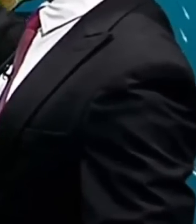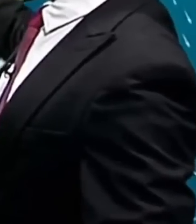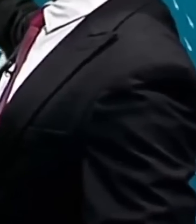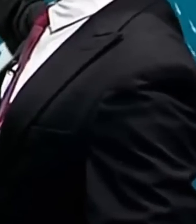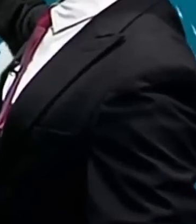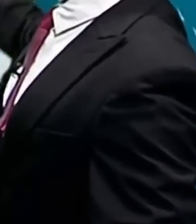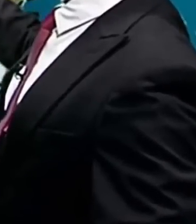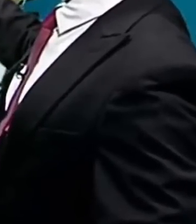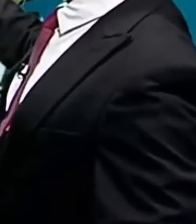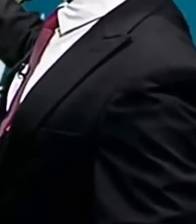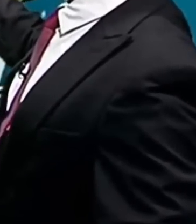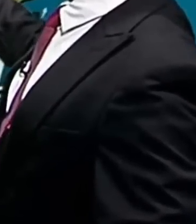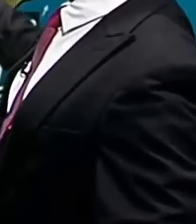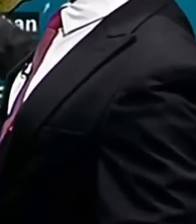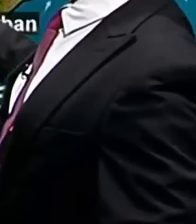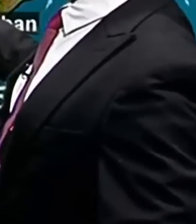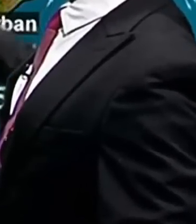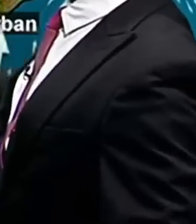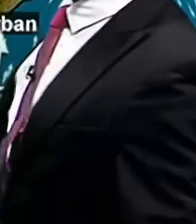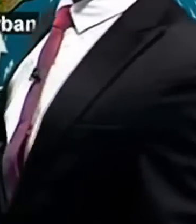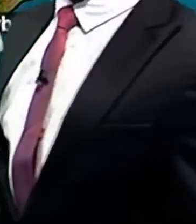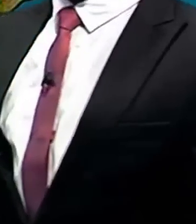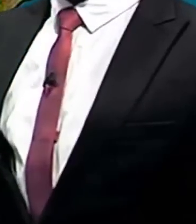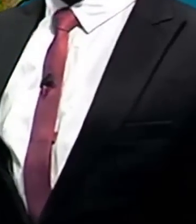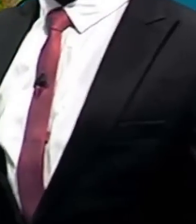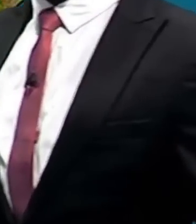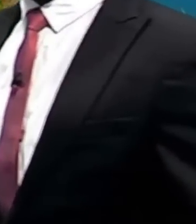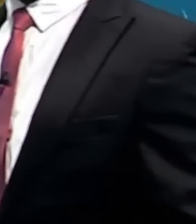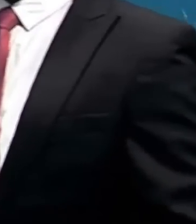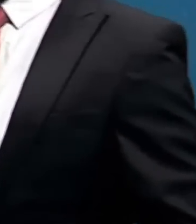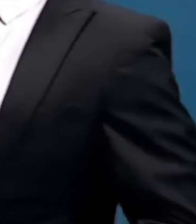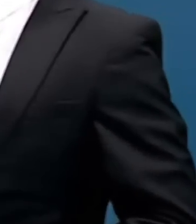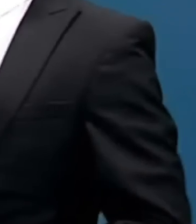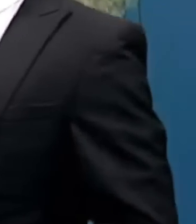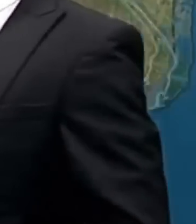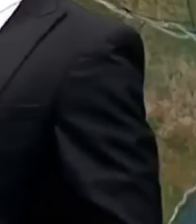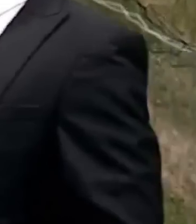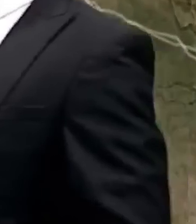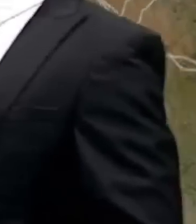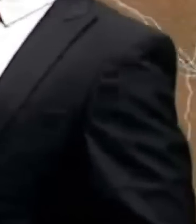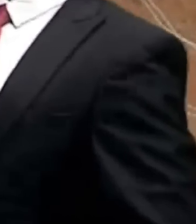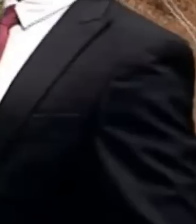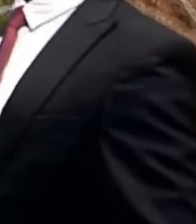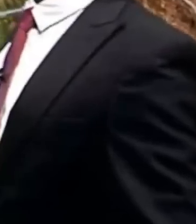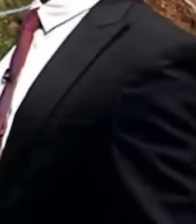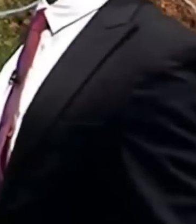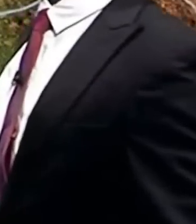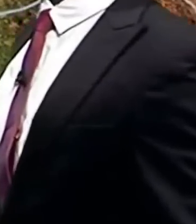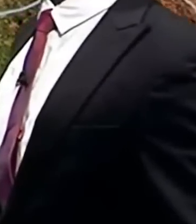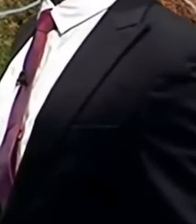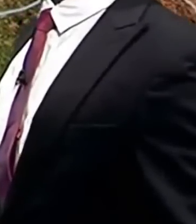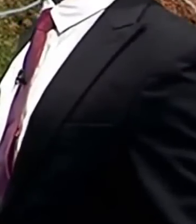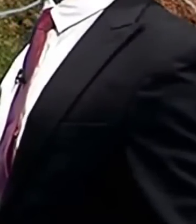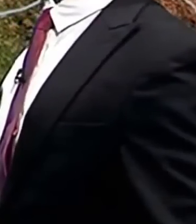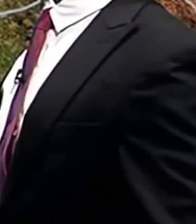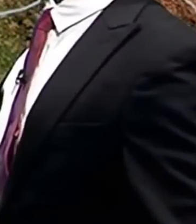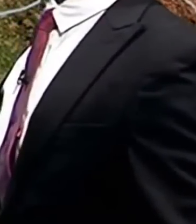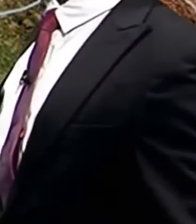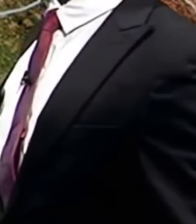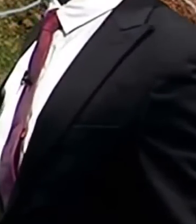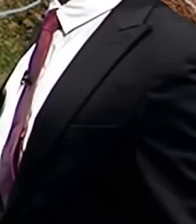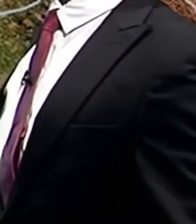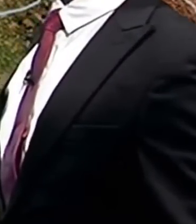baka bana le dikgodi na godimo tlase le go theogela tlase gona ka gola province ya Mpumalanga go mare lebelela gape le tšatši le go sasa digrata tša ditemperature tša rena go bontšha